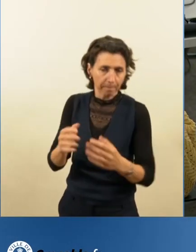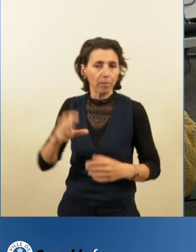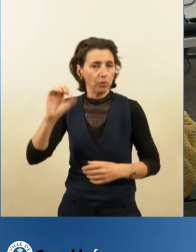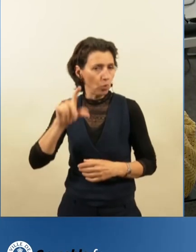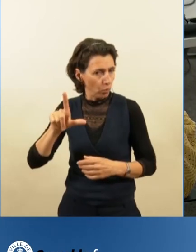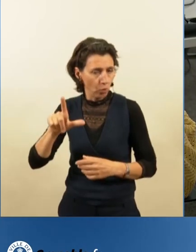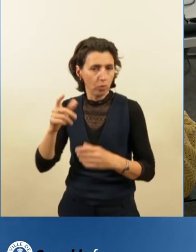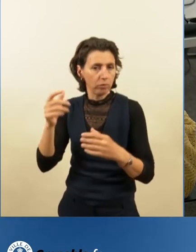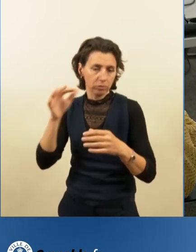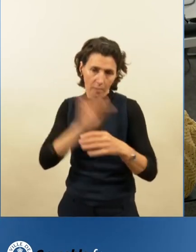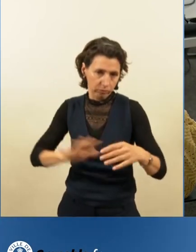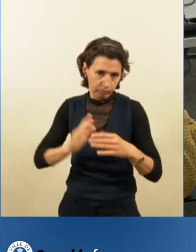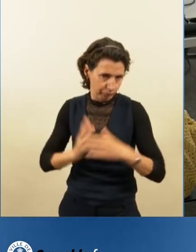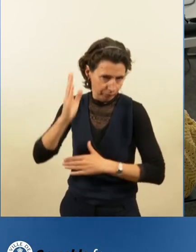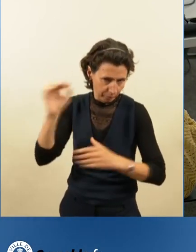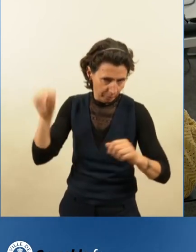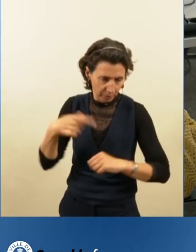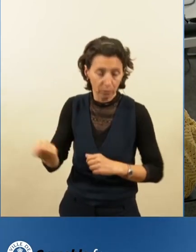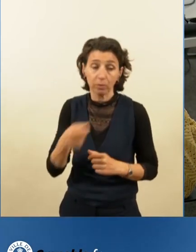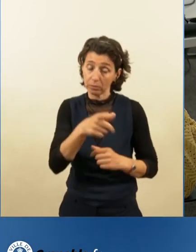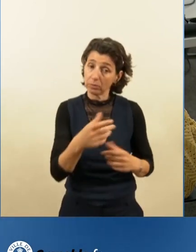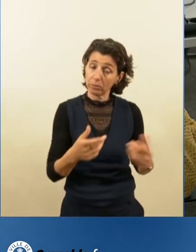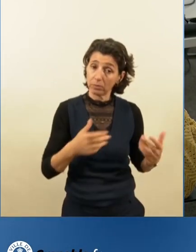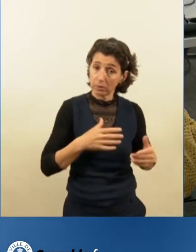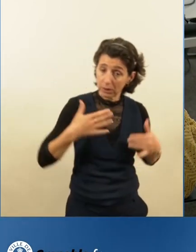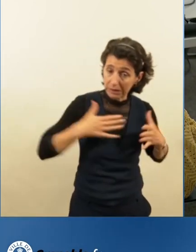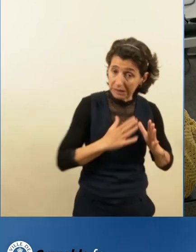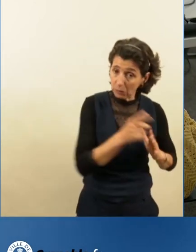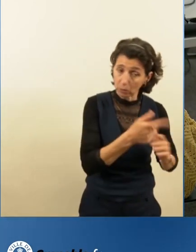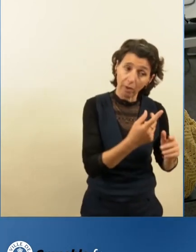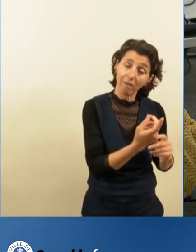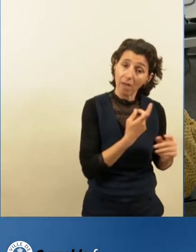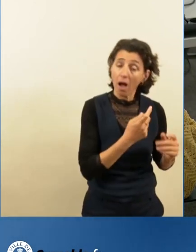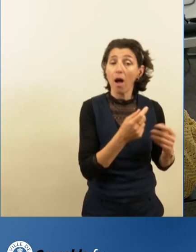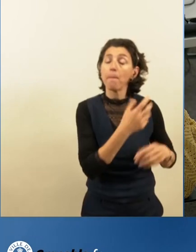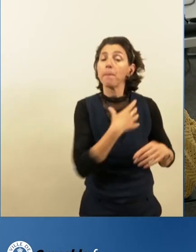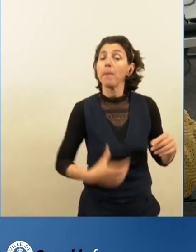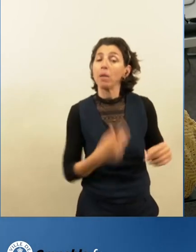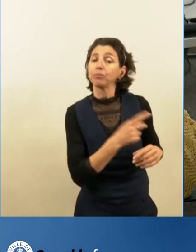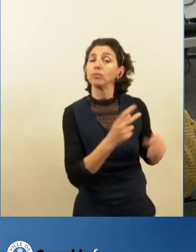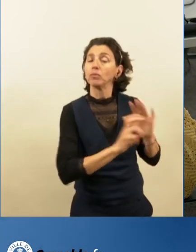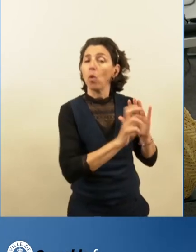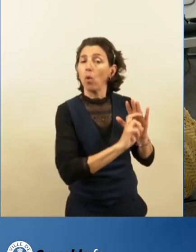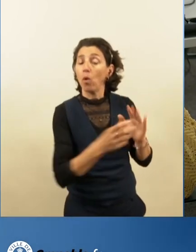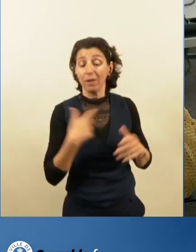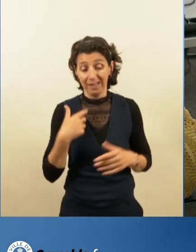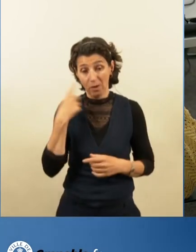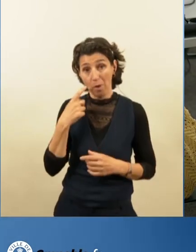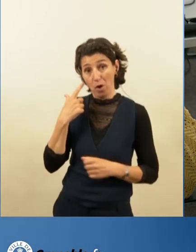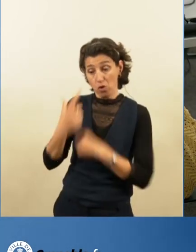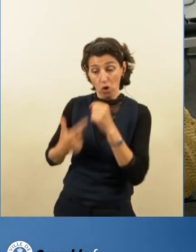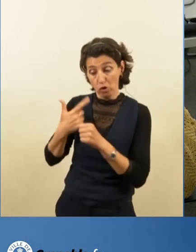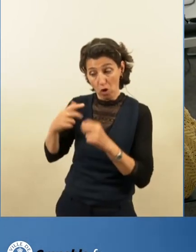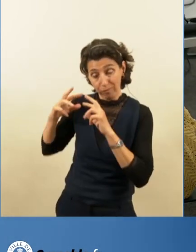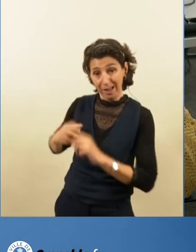initiative relève strictement des compétences de la ville et du maire de Grenoble or force de constater que plus de deux ans après l'examen de l'amendement suffisait rien à